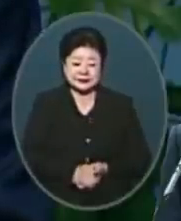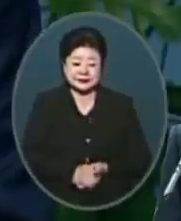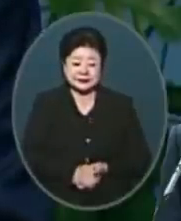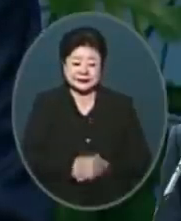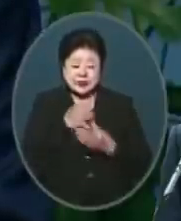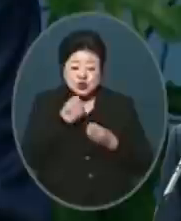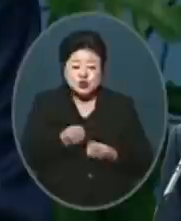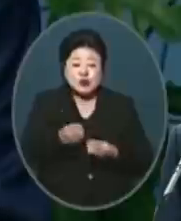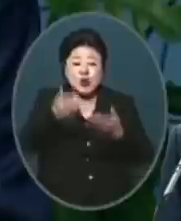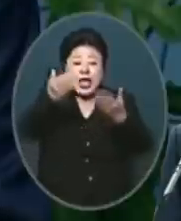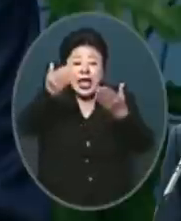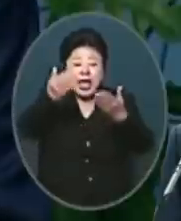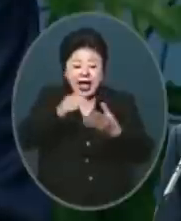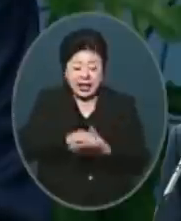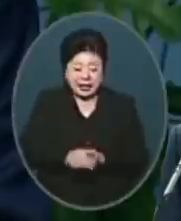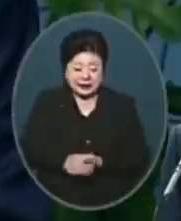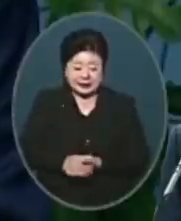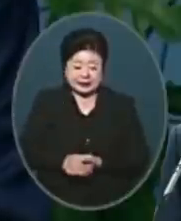축복의